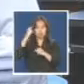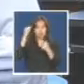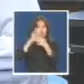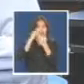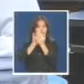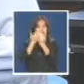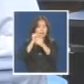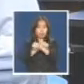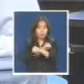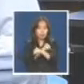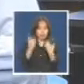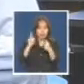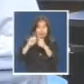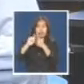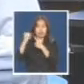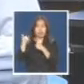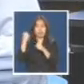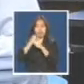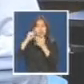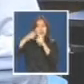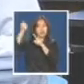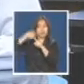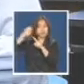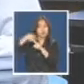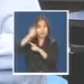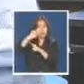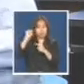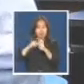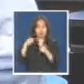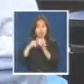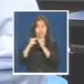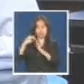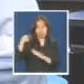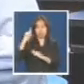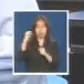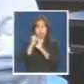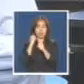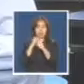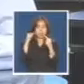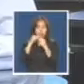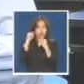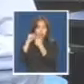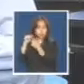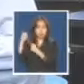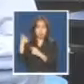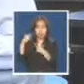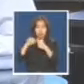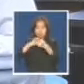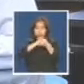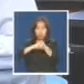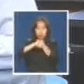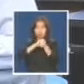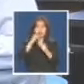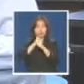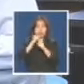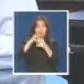งนะครับหรือพึ่งของแรงงานในการเป็นแหล่งรายได้นั้นจะได้รับผลประโยชน์ตอบแทนที่มีความเป็นธรรมมากขึ้นและมีส่วนร่วมใน